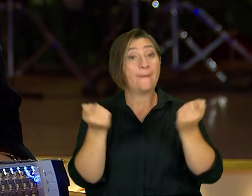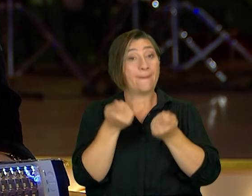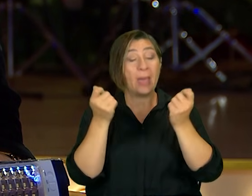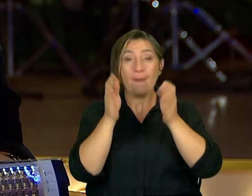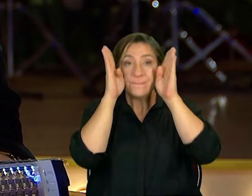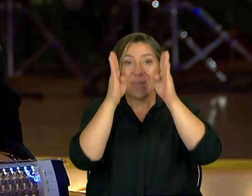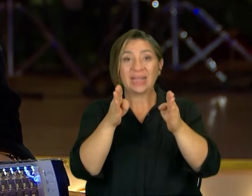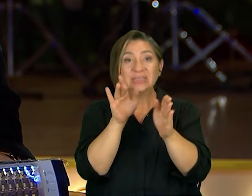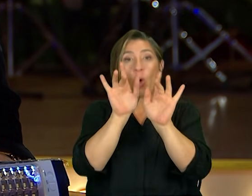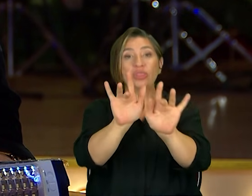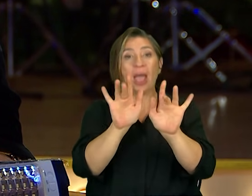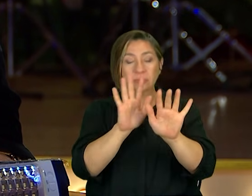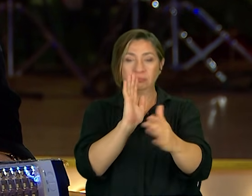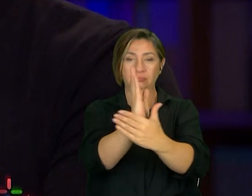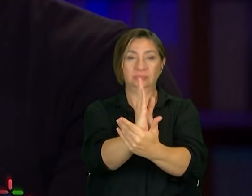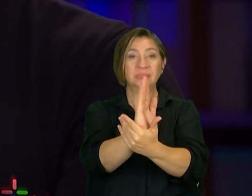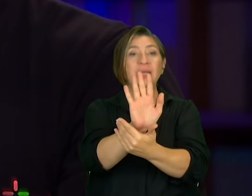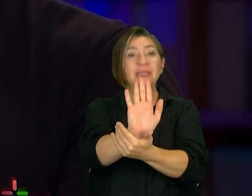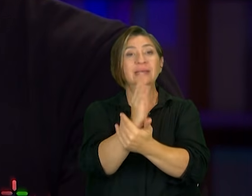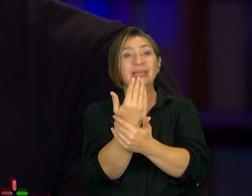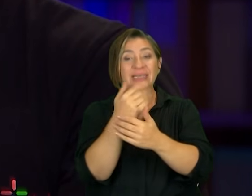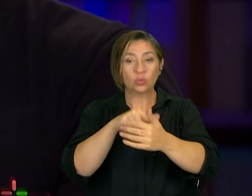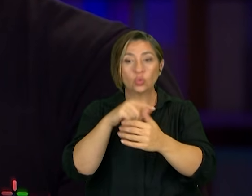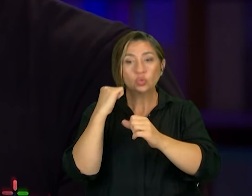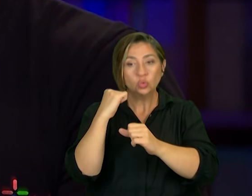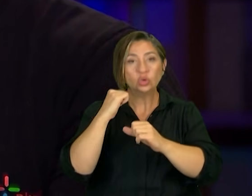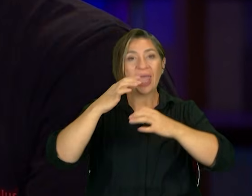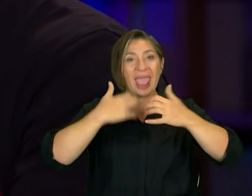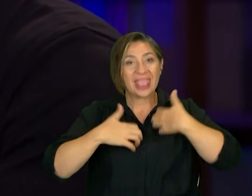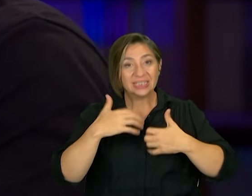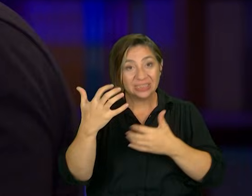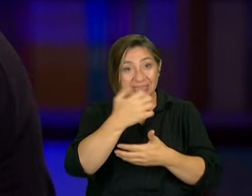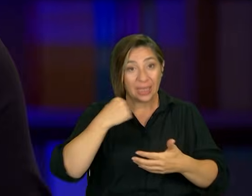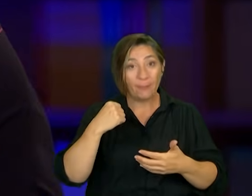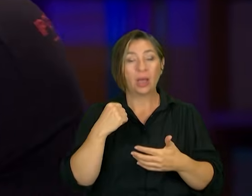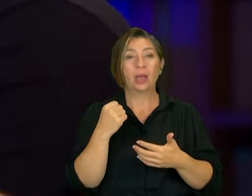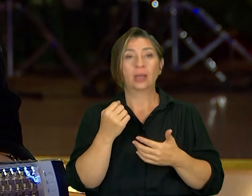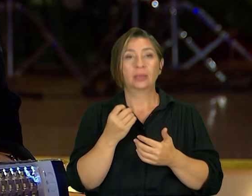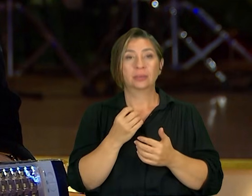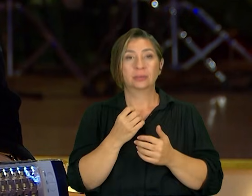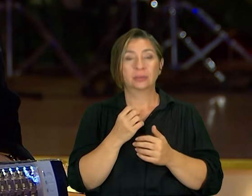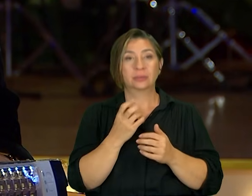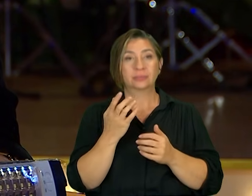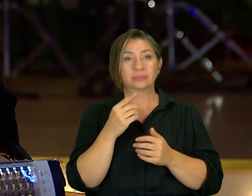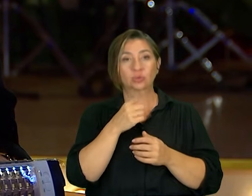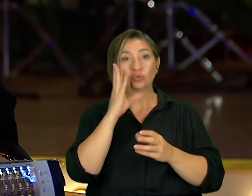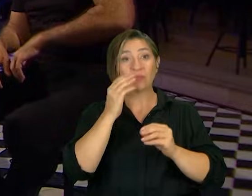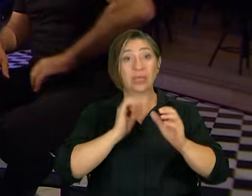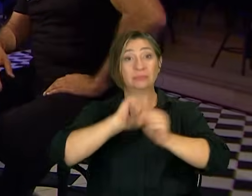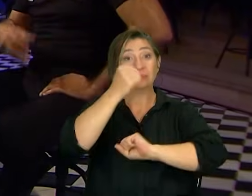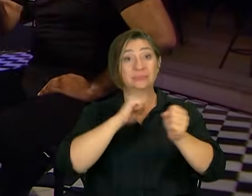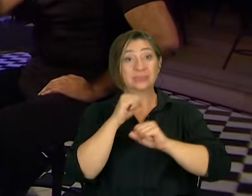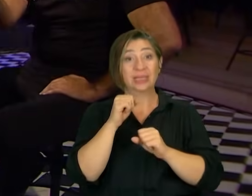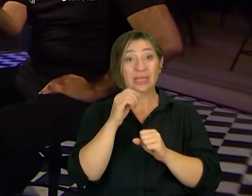odaklanabilme, hem merkeze değişmeyen sabit güçler, sabit enerjiler kazanma. Mesela biz şunu çok fazla kullanıyoruz.